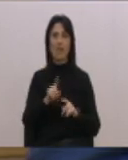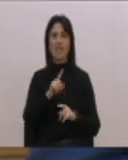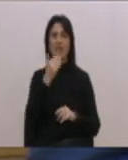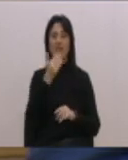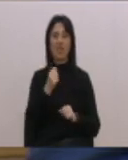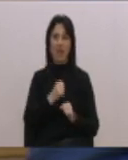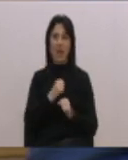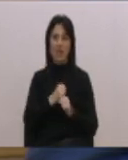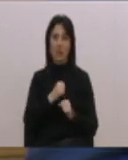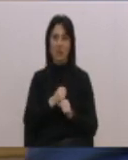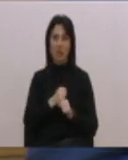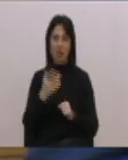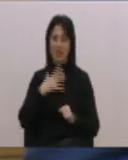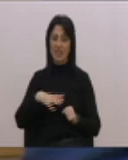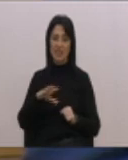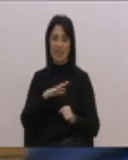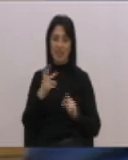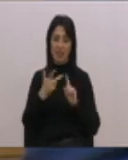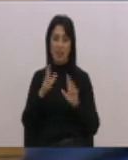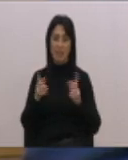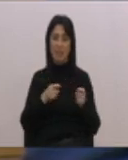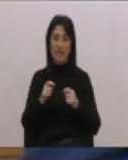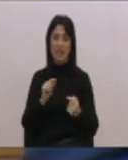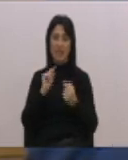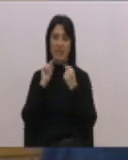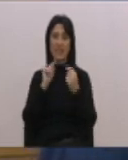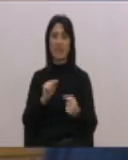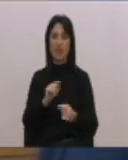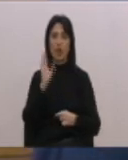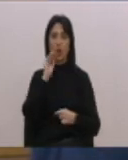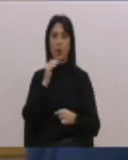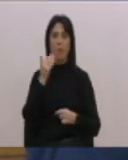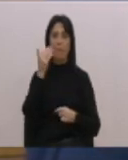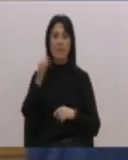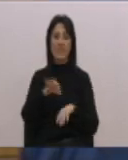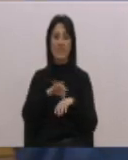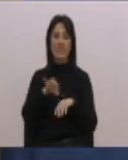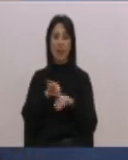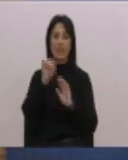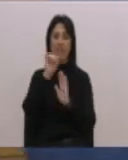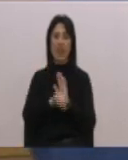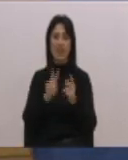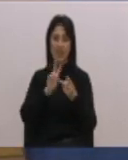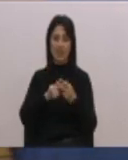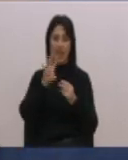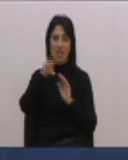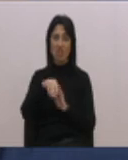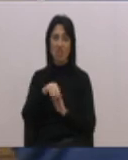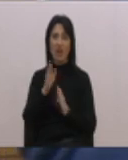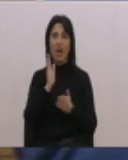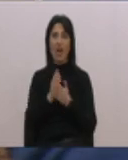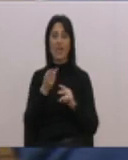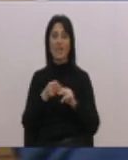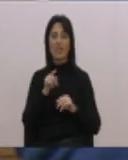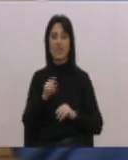თქვენ აკეთებთ საქართველოს მესამე პრეზიდენტის წინააღმდეგ, როდესაც მას წამებით კლავთ ციხეში, არის